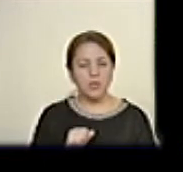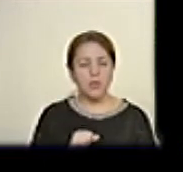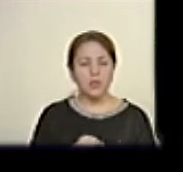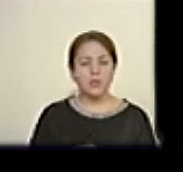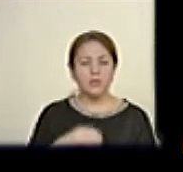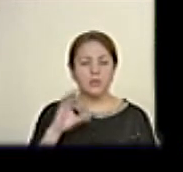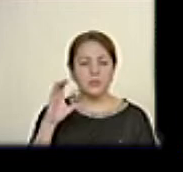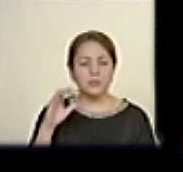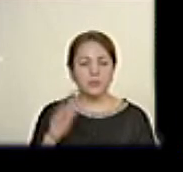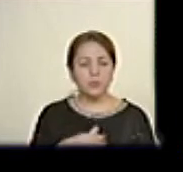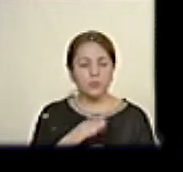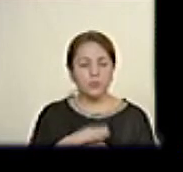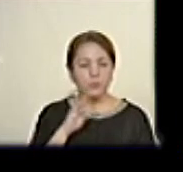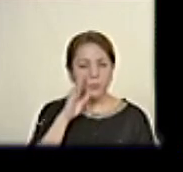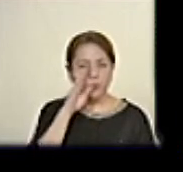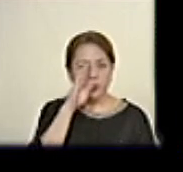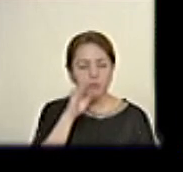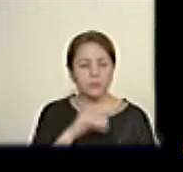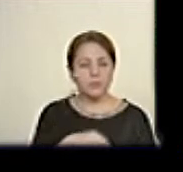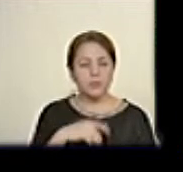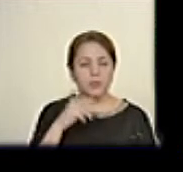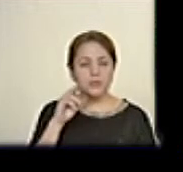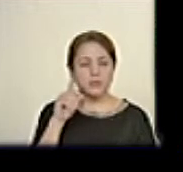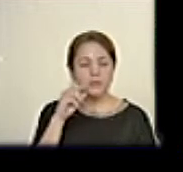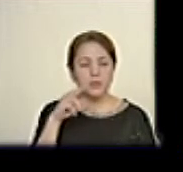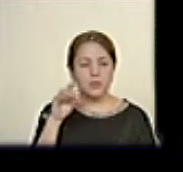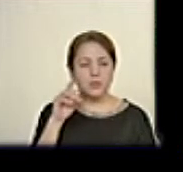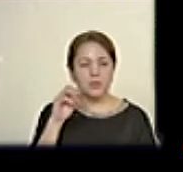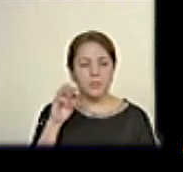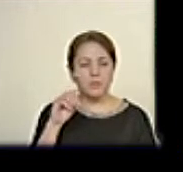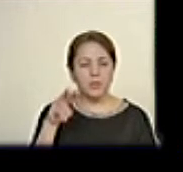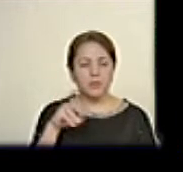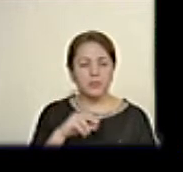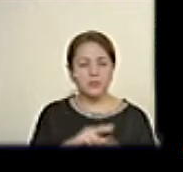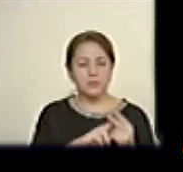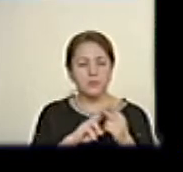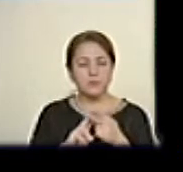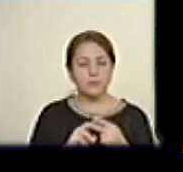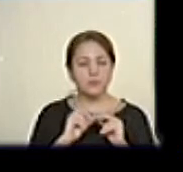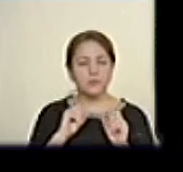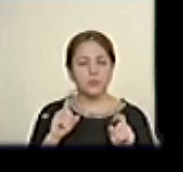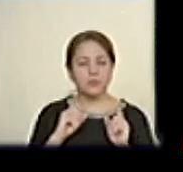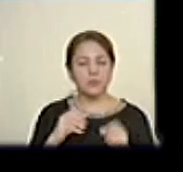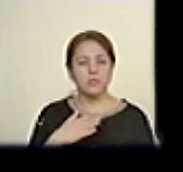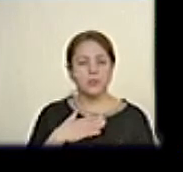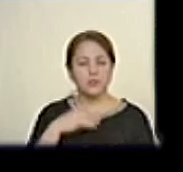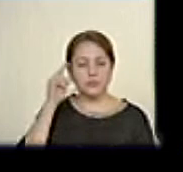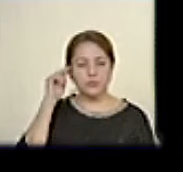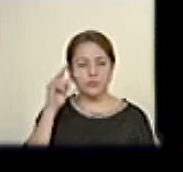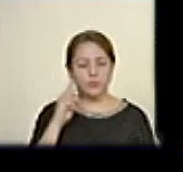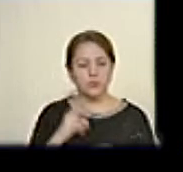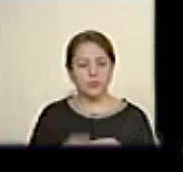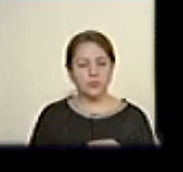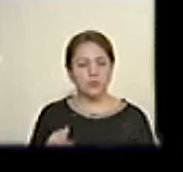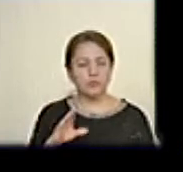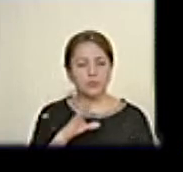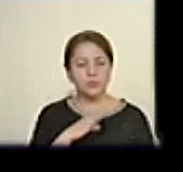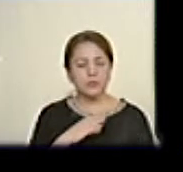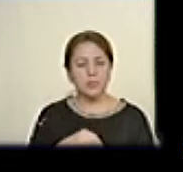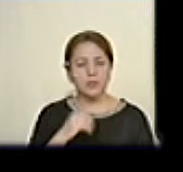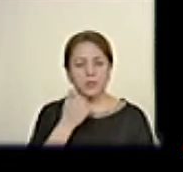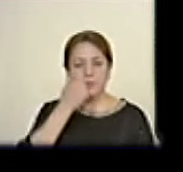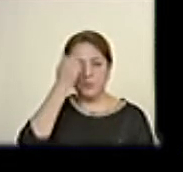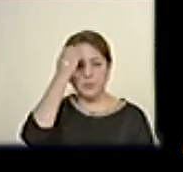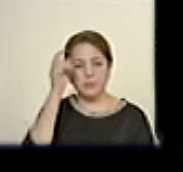«С добрым утром! Задремали звезды золотые». Наш урок подошел к концу. Спасибо